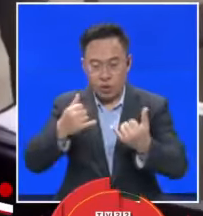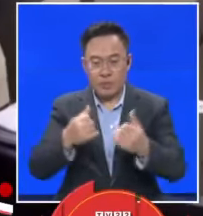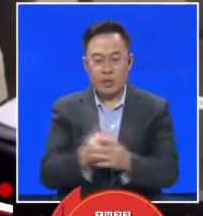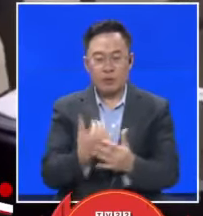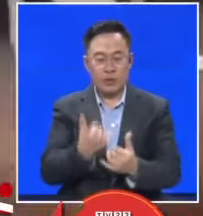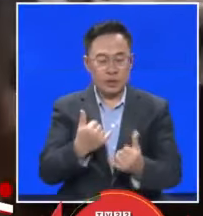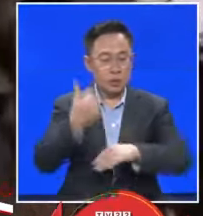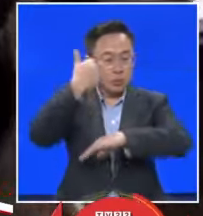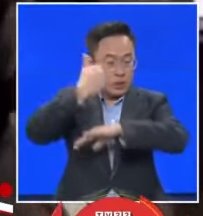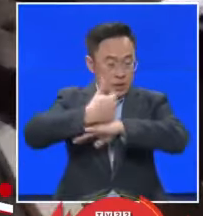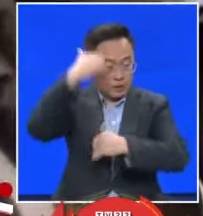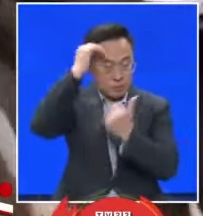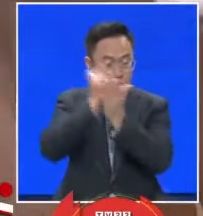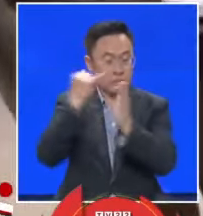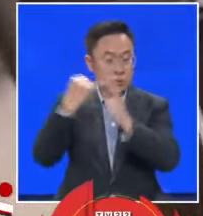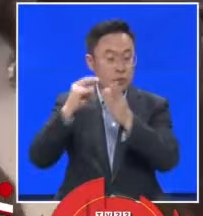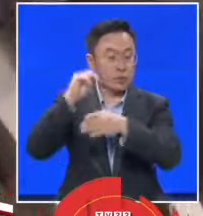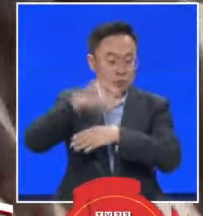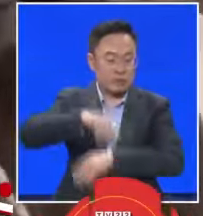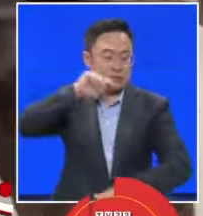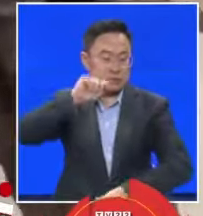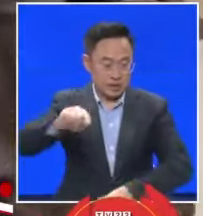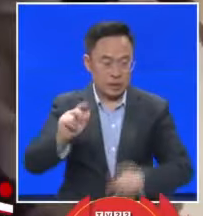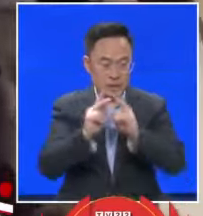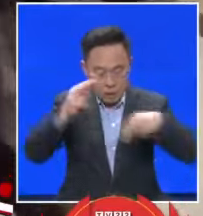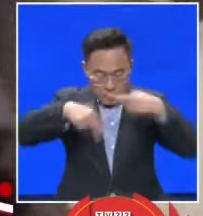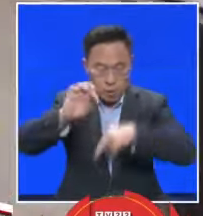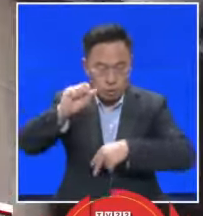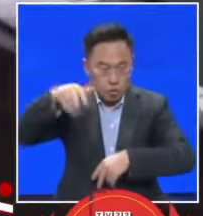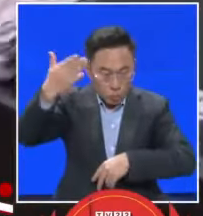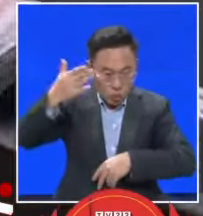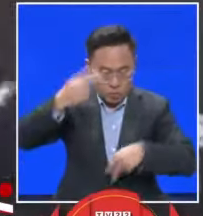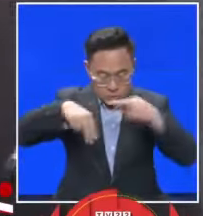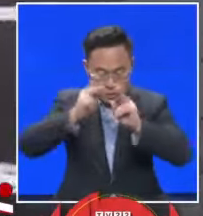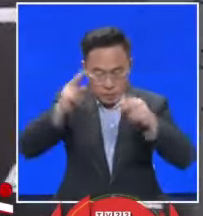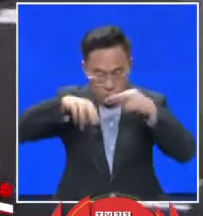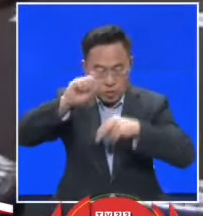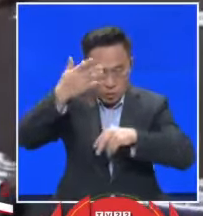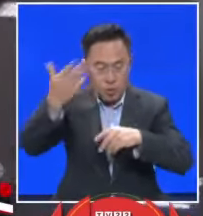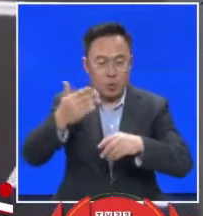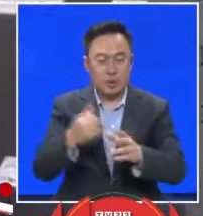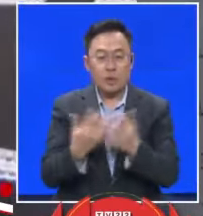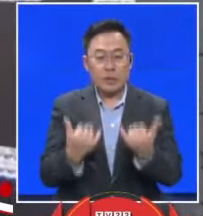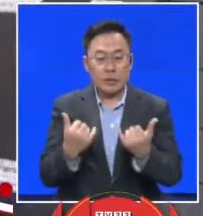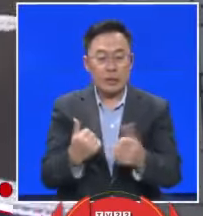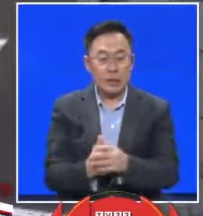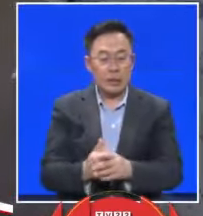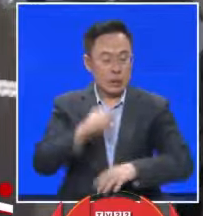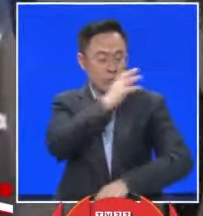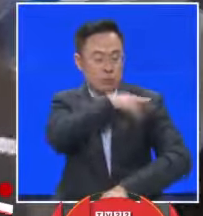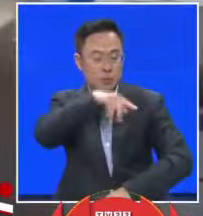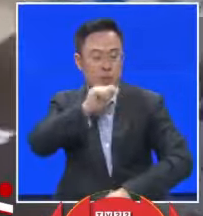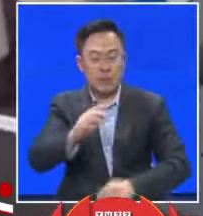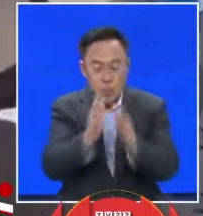เรื่องอื่นนอกจากที่ระบุไว้นะครับหรือมีการพาดพิงไปถึงตำรวจคนอื่นแล้วพิจารณาเบื้องต้นเห็นว่าเขามีส่วนร่วมในการกระทำ